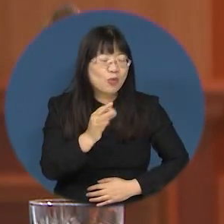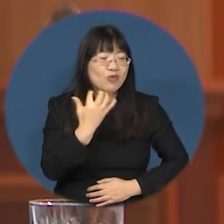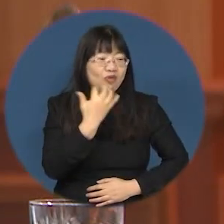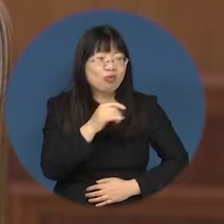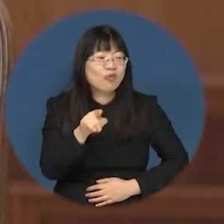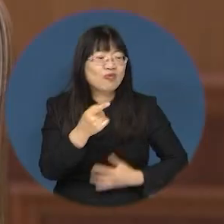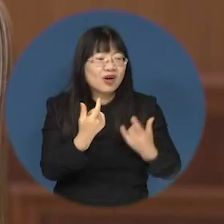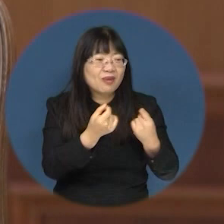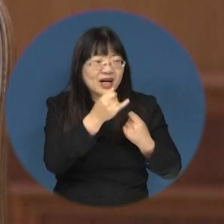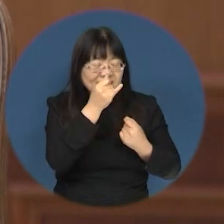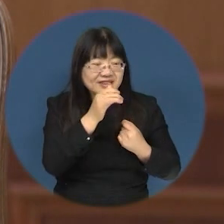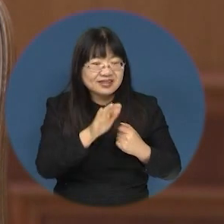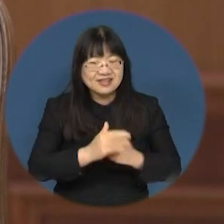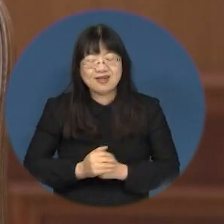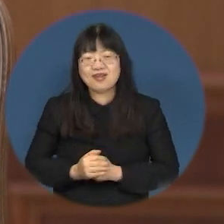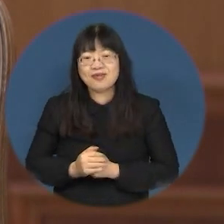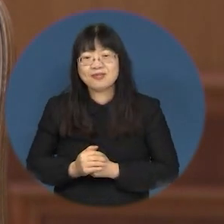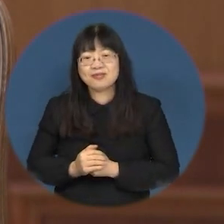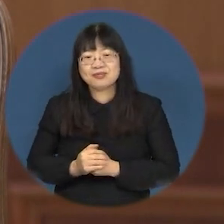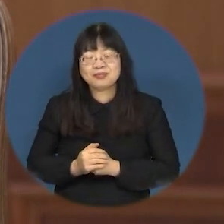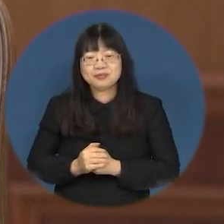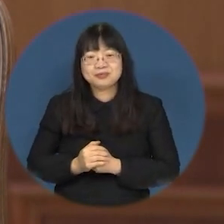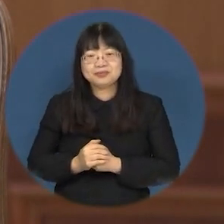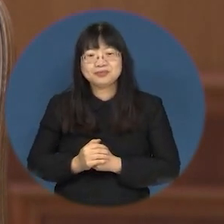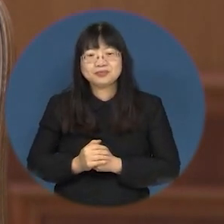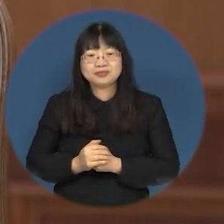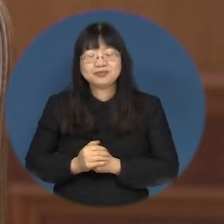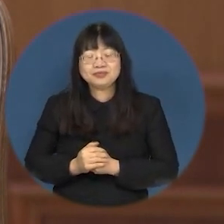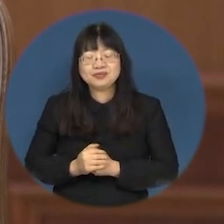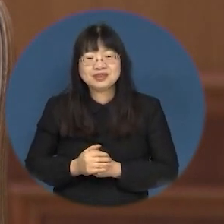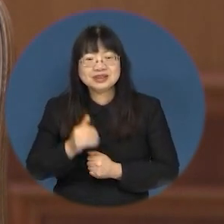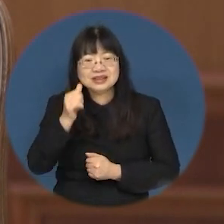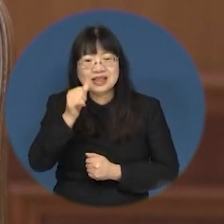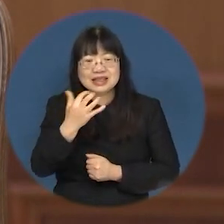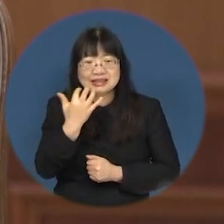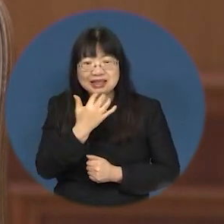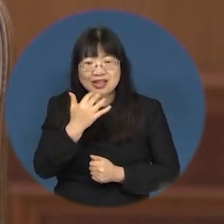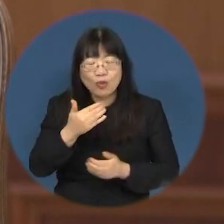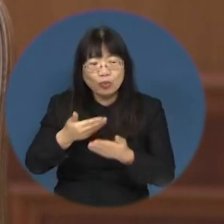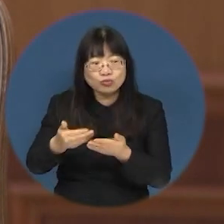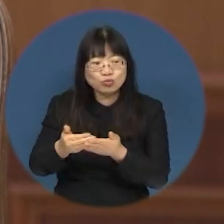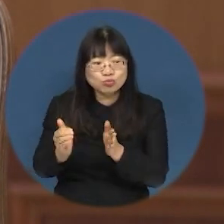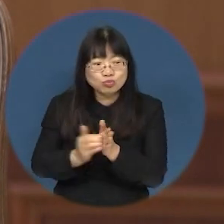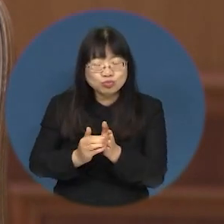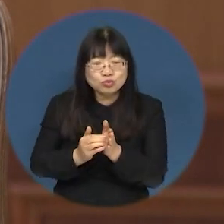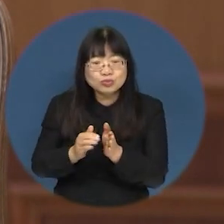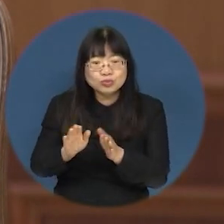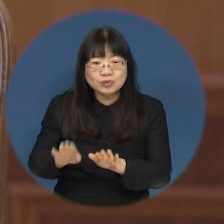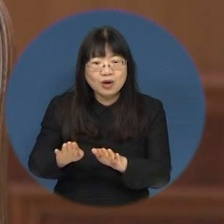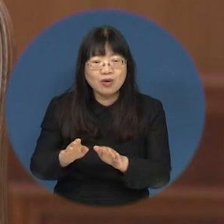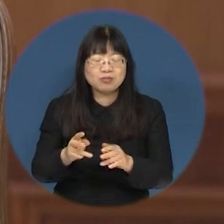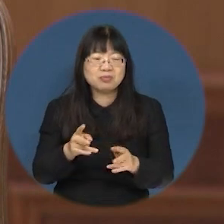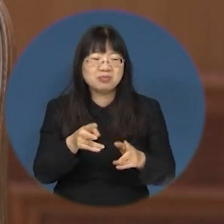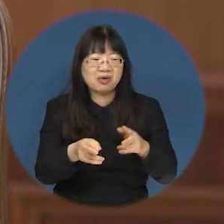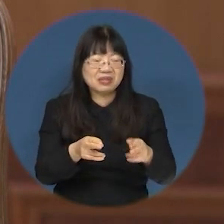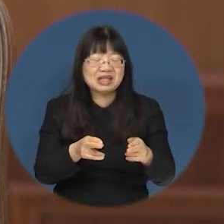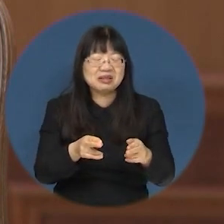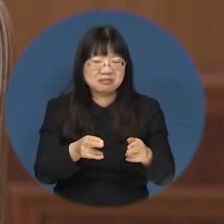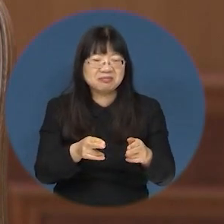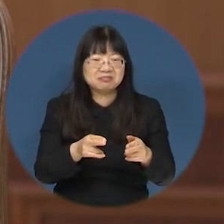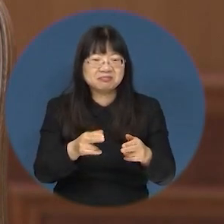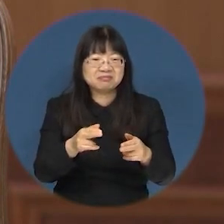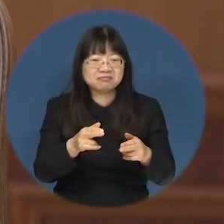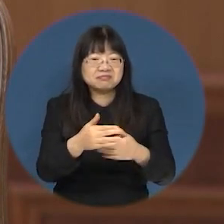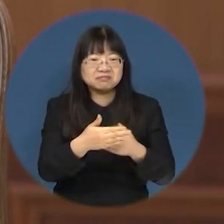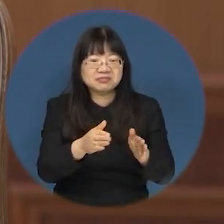당연한 이제 이런 색깔로 생각을 했었는데, 한 분은 이제 이 갈색으로 공룡을 그렸더니 편집부에서 그때 이 만화가